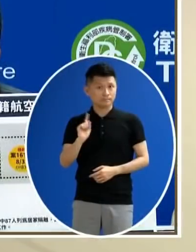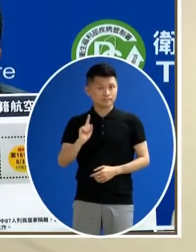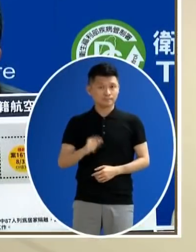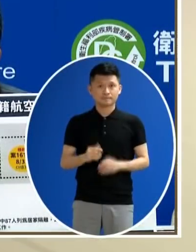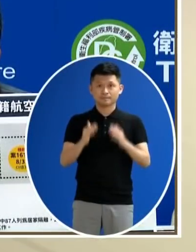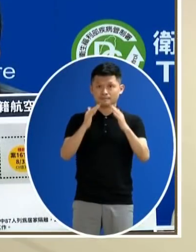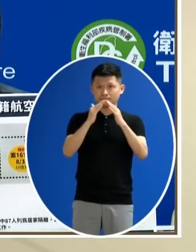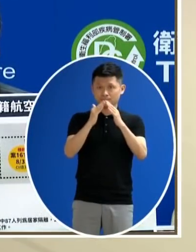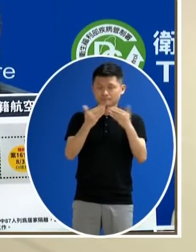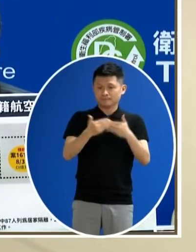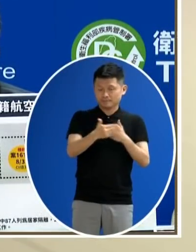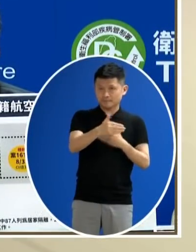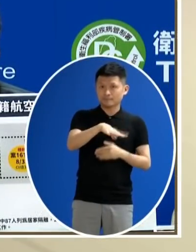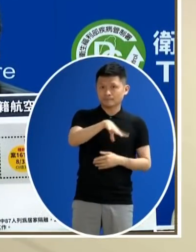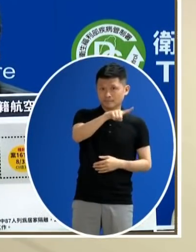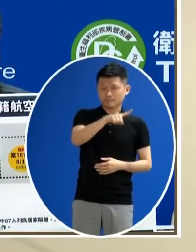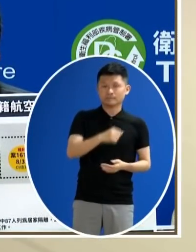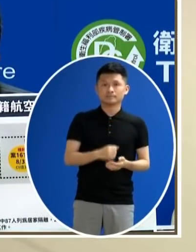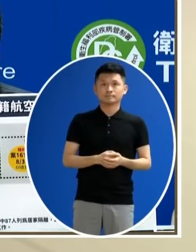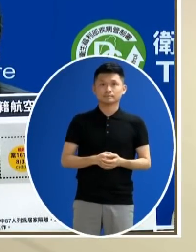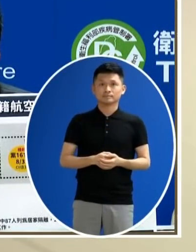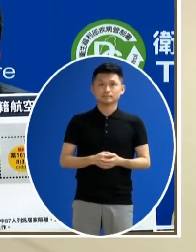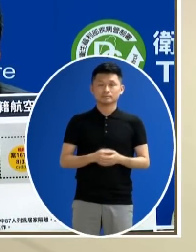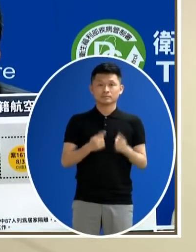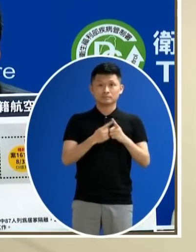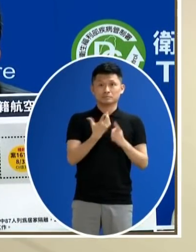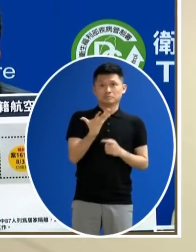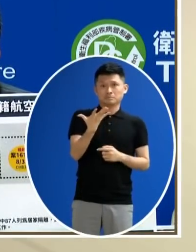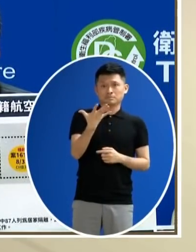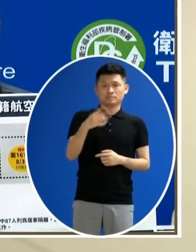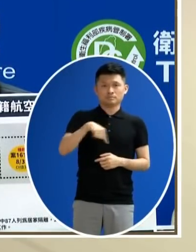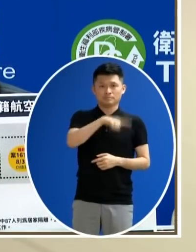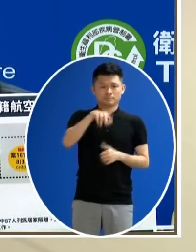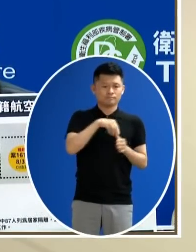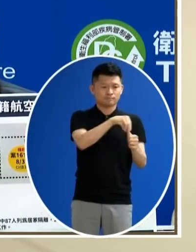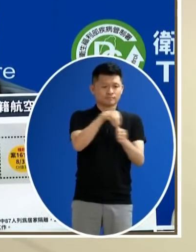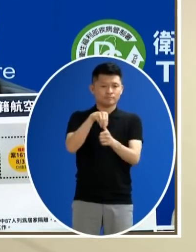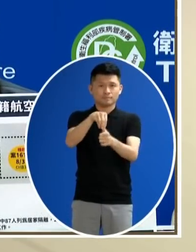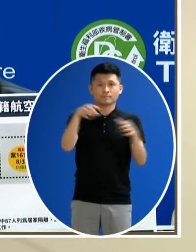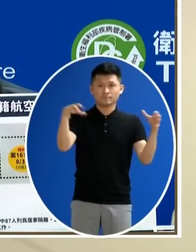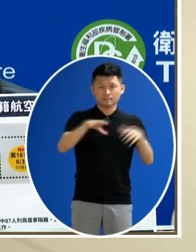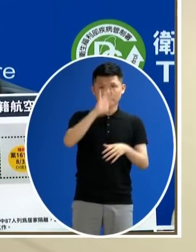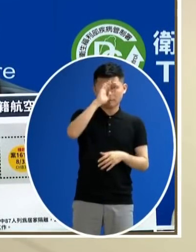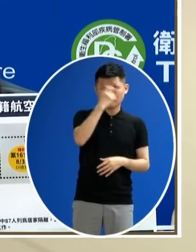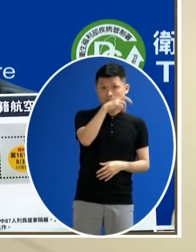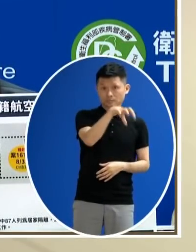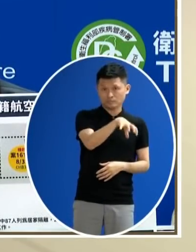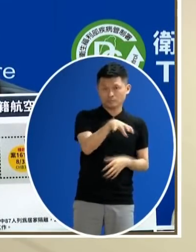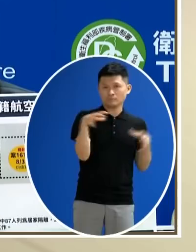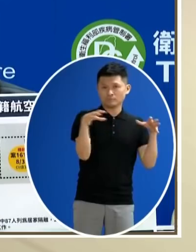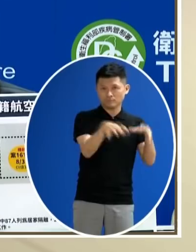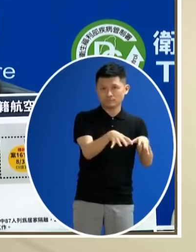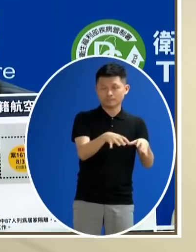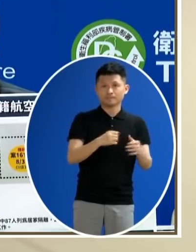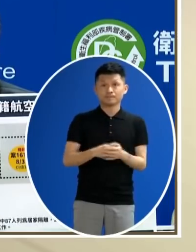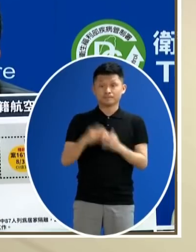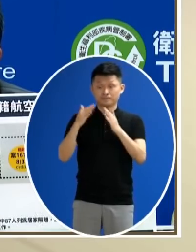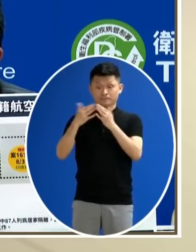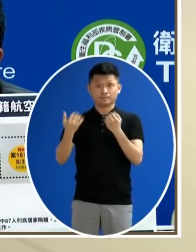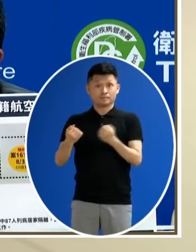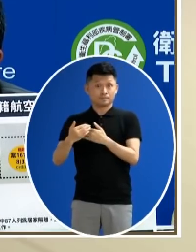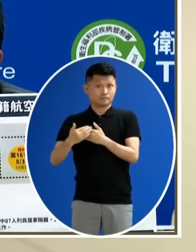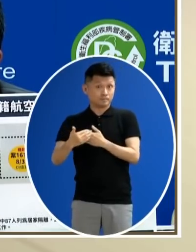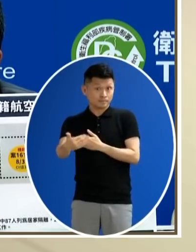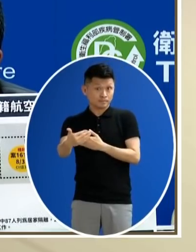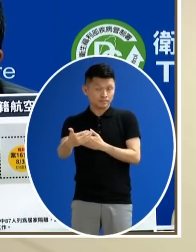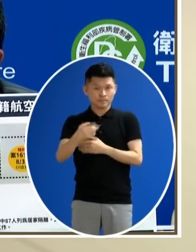居家隔离那已经大部分都送到的集中检疫所。那这里面我们框列居家隔离的人